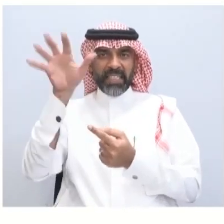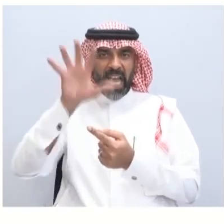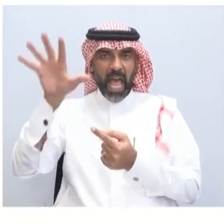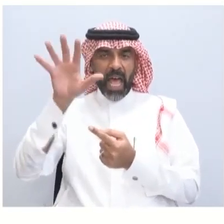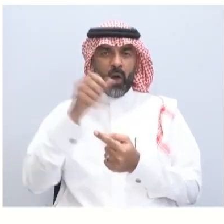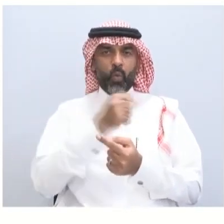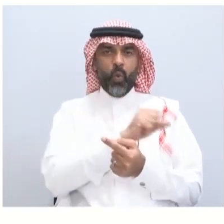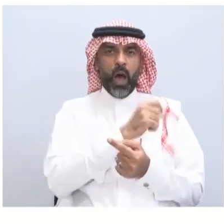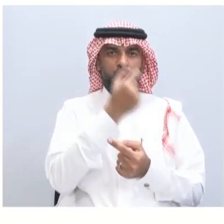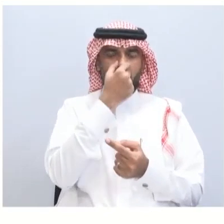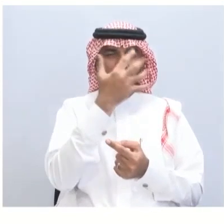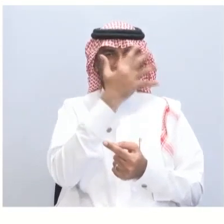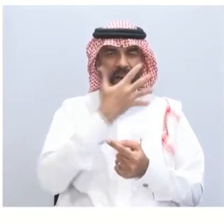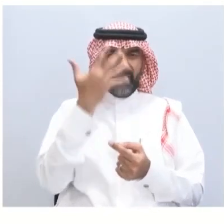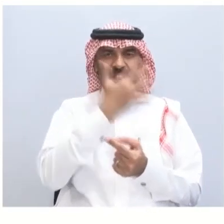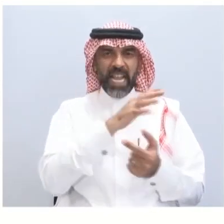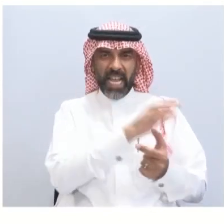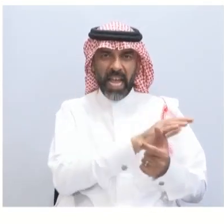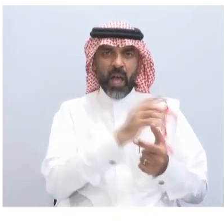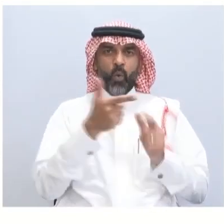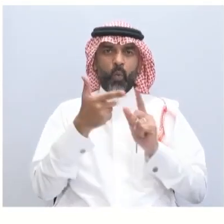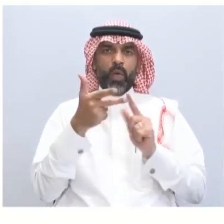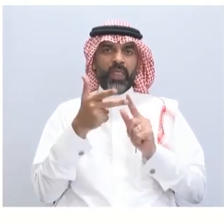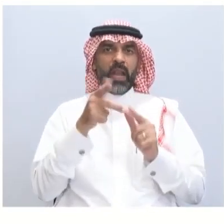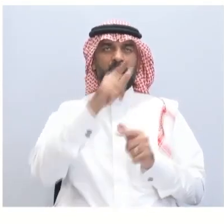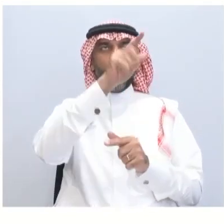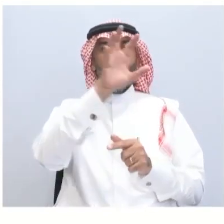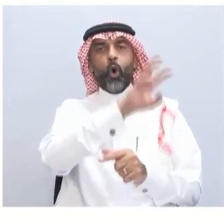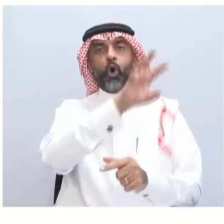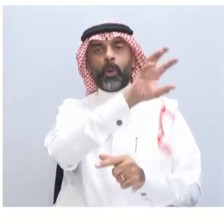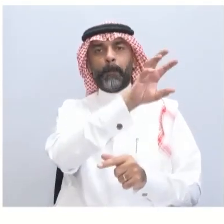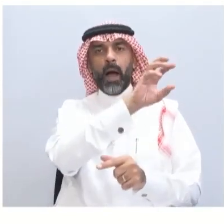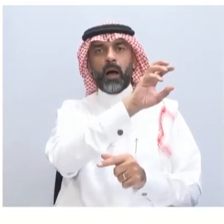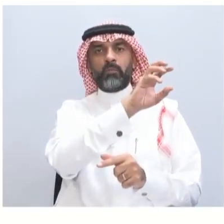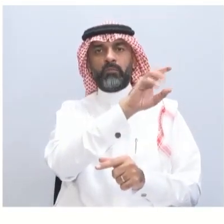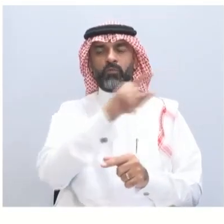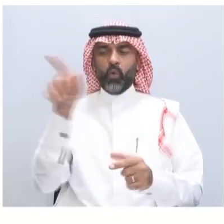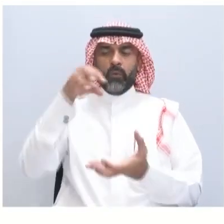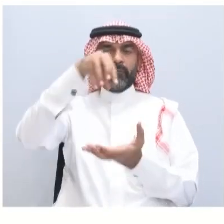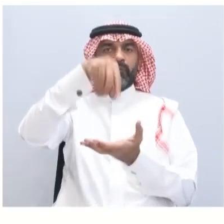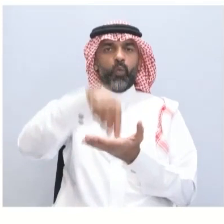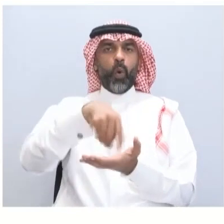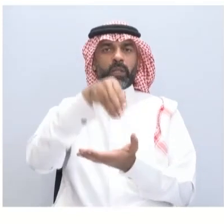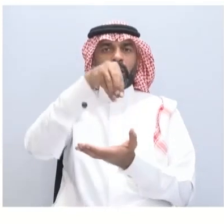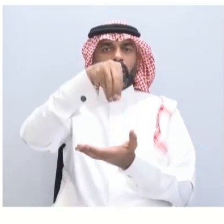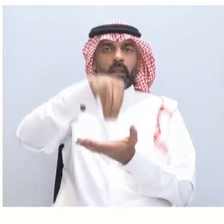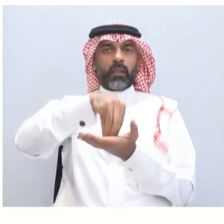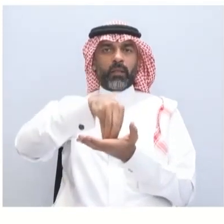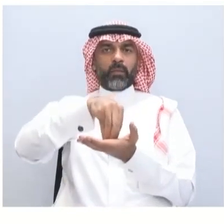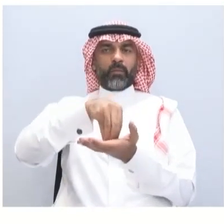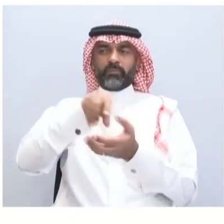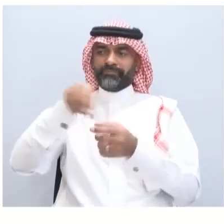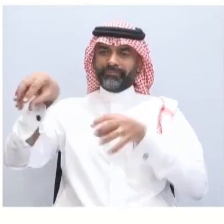اوروبا واسيا وافريقيا اذا هذا الموقع اعطى لشبه الجزيره العربيه كما